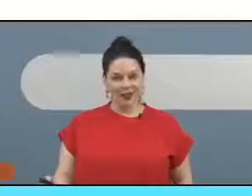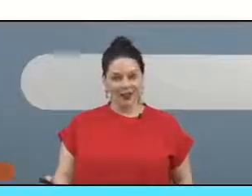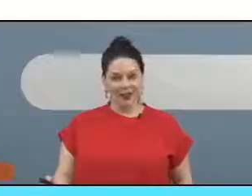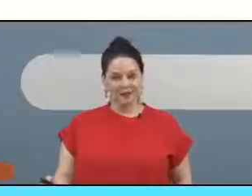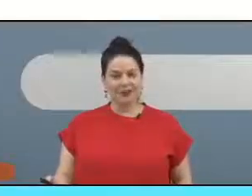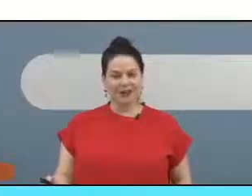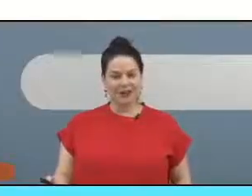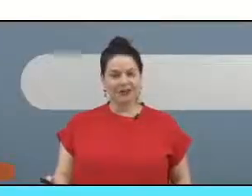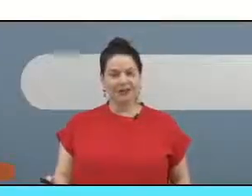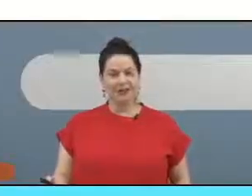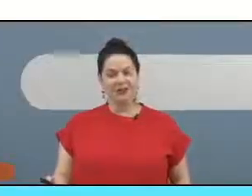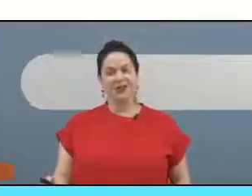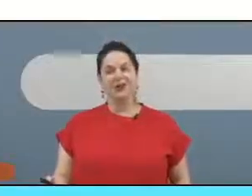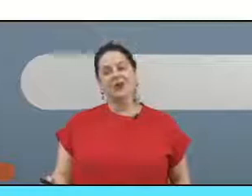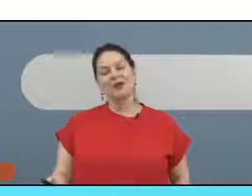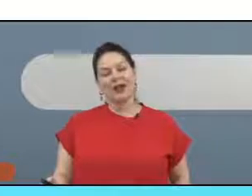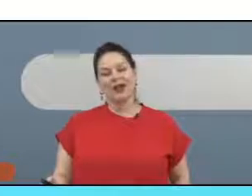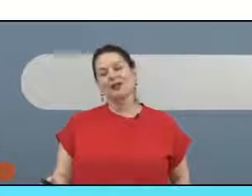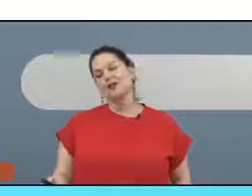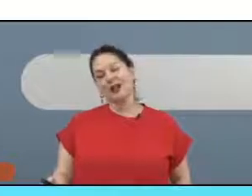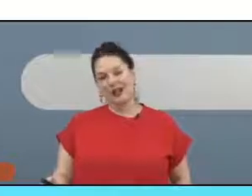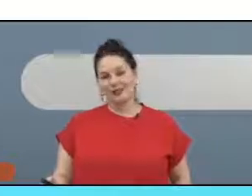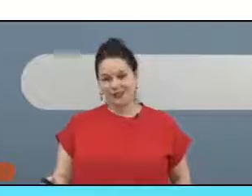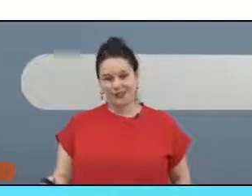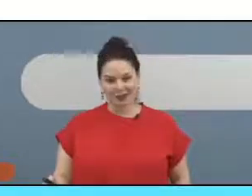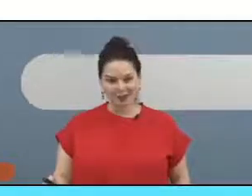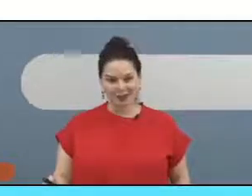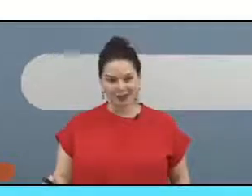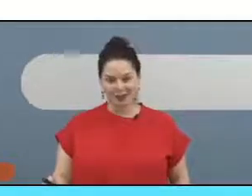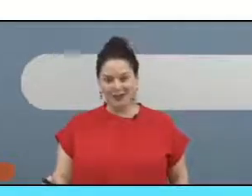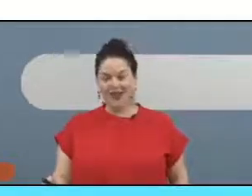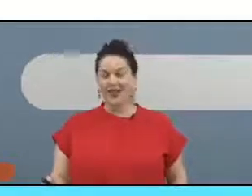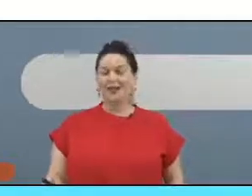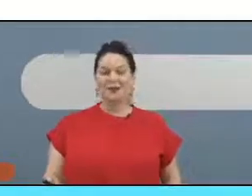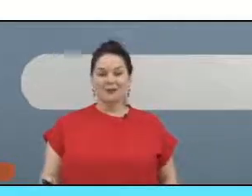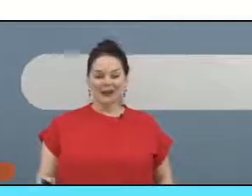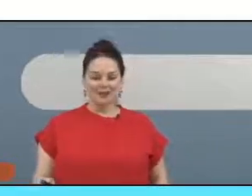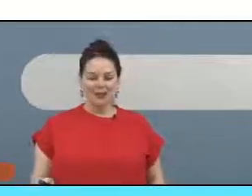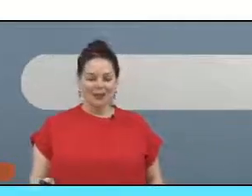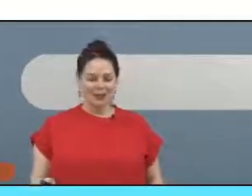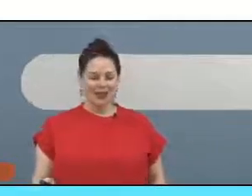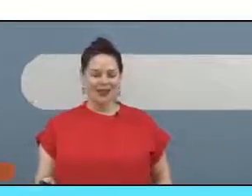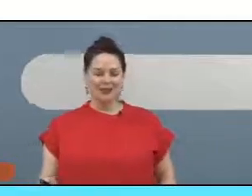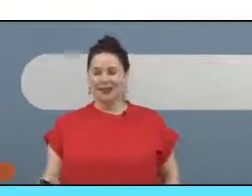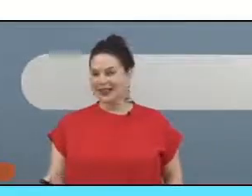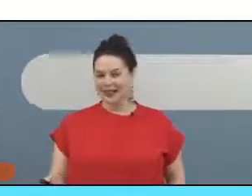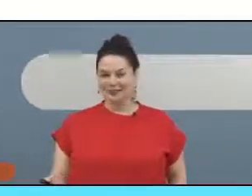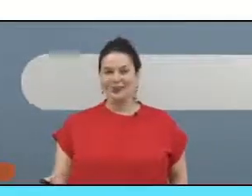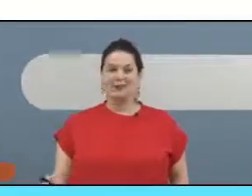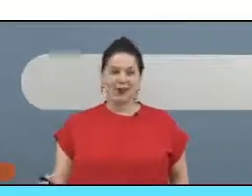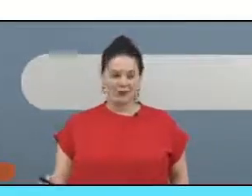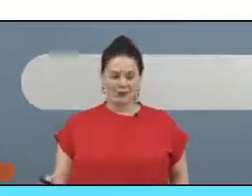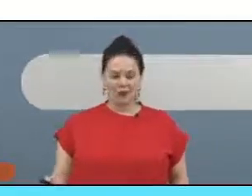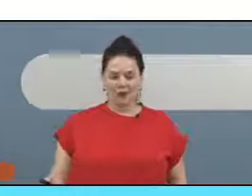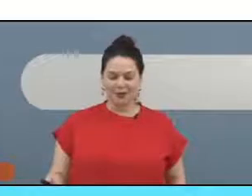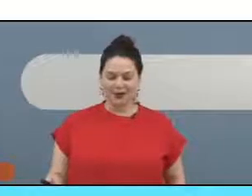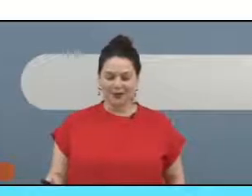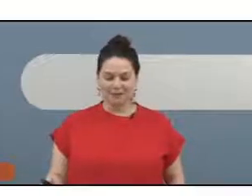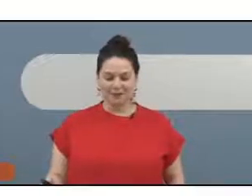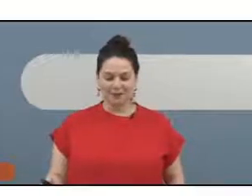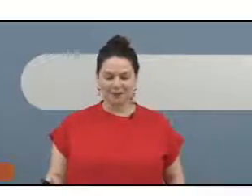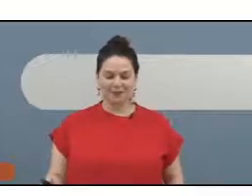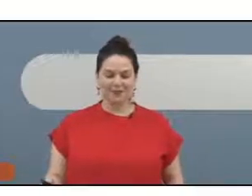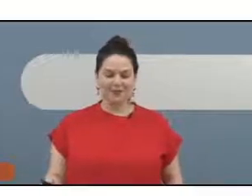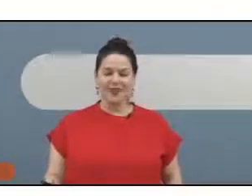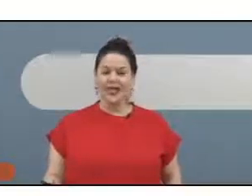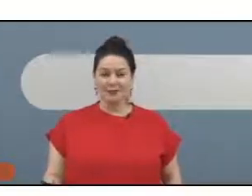דדלוס ואיקרוס, וקראתי לשיעור יום אחד אולי אפרוס כנפיים. אני מקווה שהוא יהיה רלוונטי אליכם במיוחד בתור